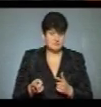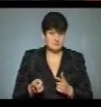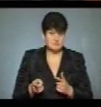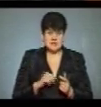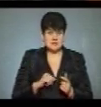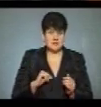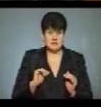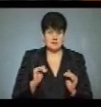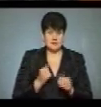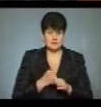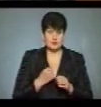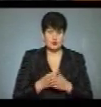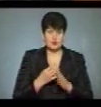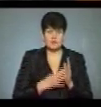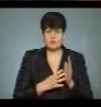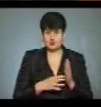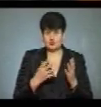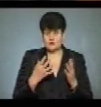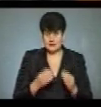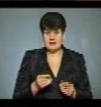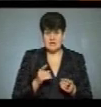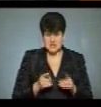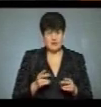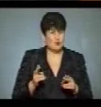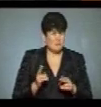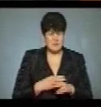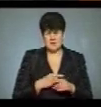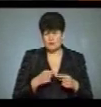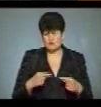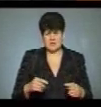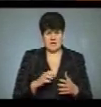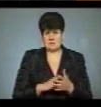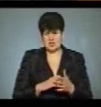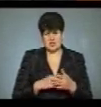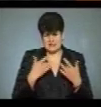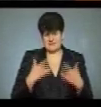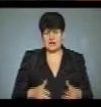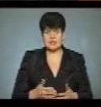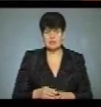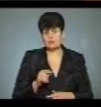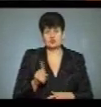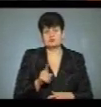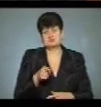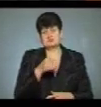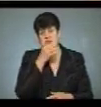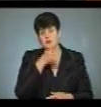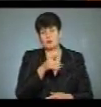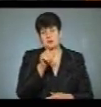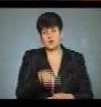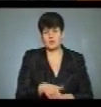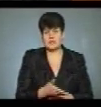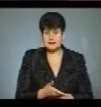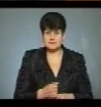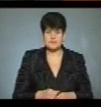найменший термін роботи, до 90 днів попередження, і дійсно без будь-яких причин і підстав звільнити, тільки тому, що ця людина йому не подобається.